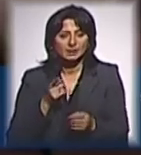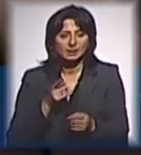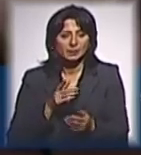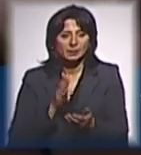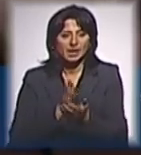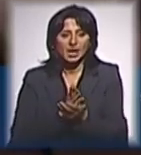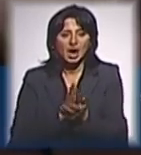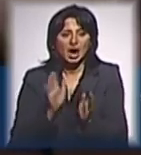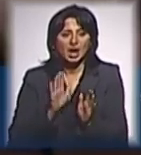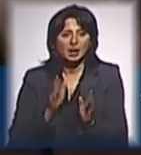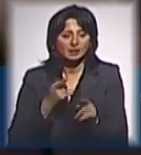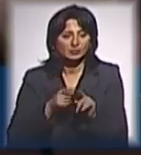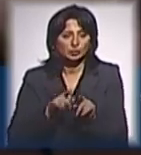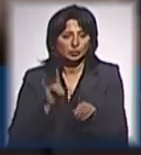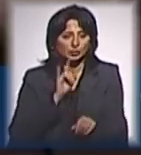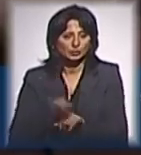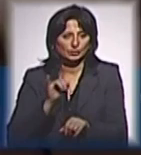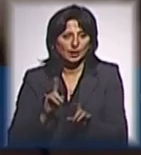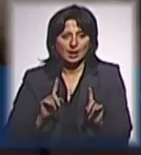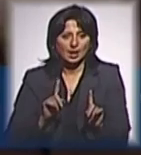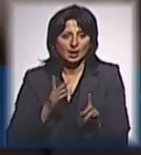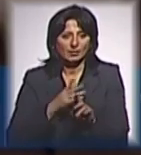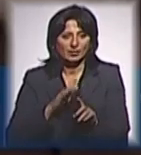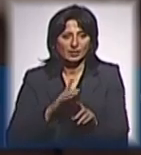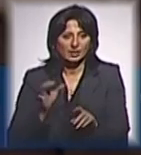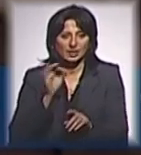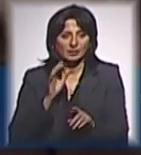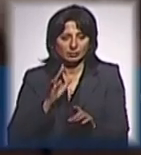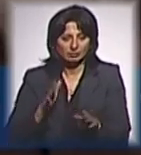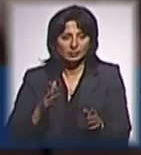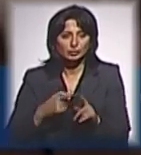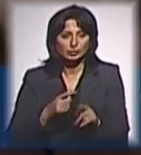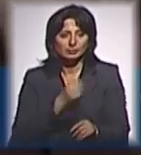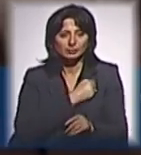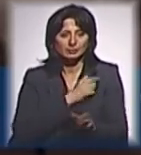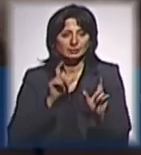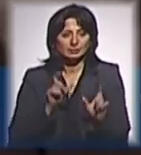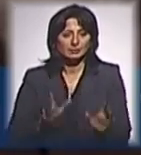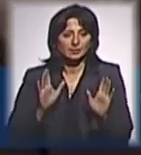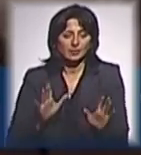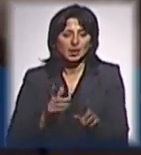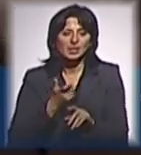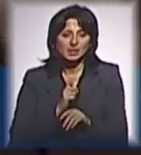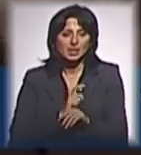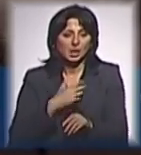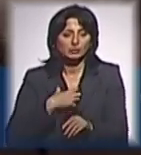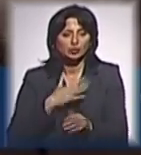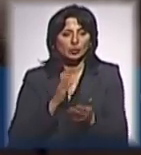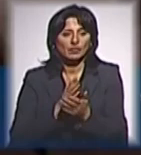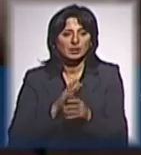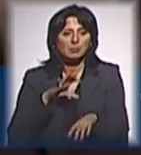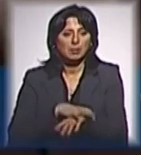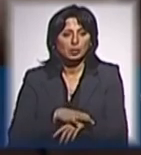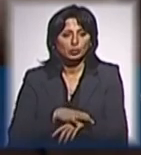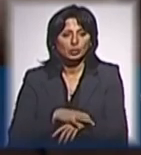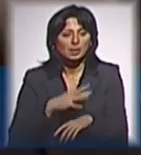არ არის ნატურალიზებული, ასე ვთქვათ, ან ლეგიონერი მოწვეული. და ეს ამ მნიშვნელოვანი მგონია მე ეს